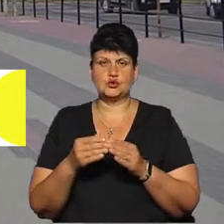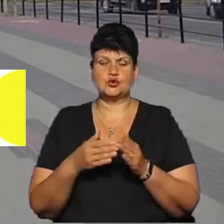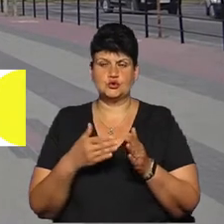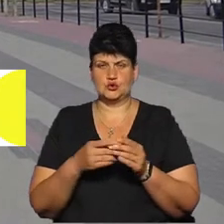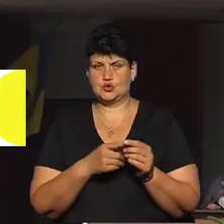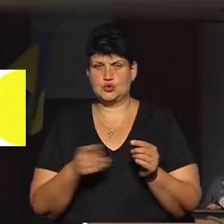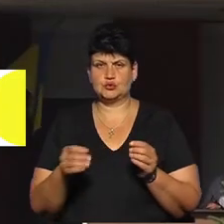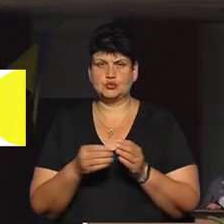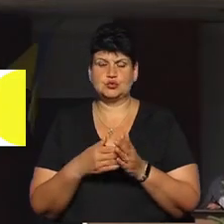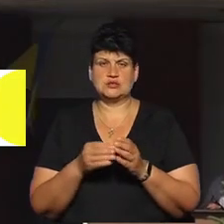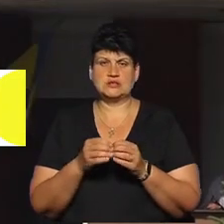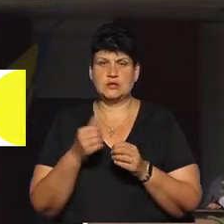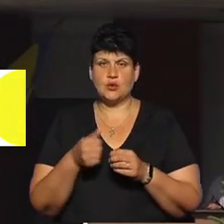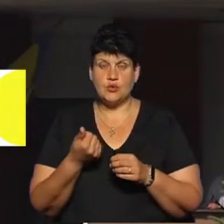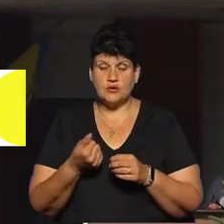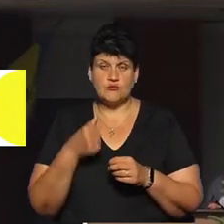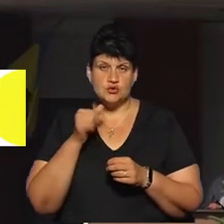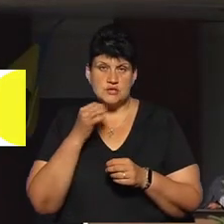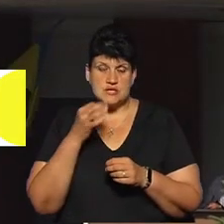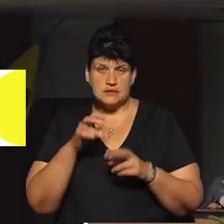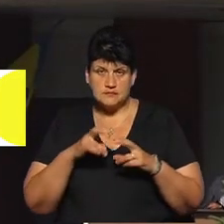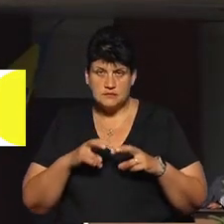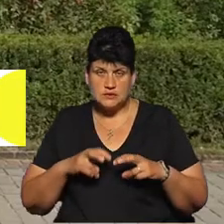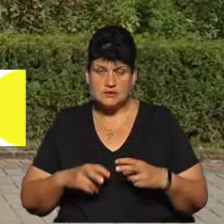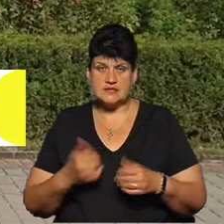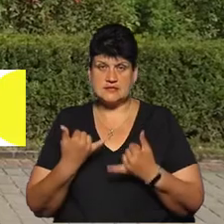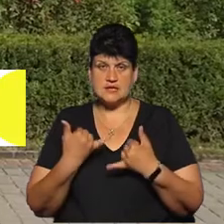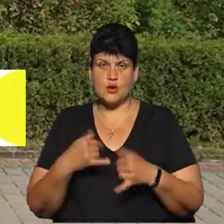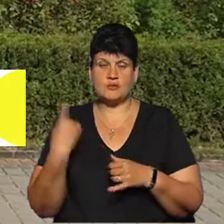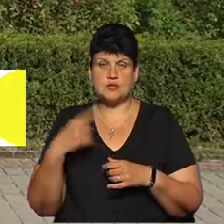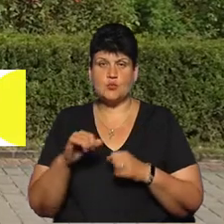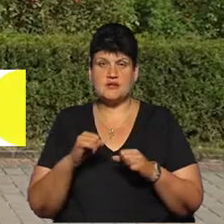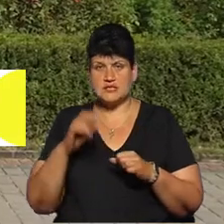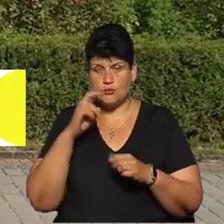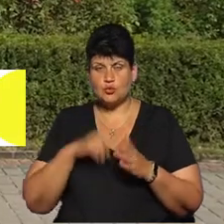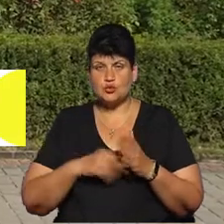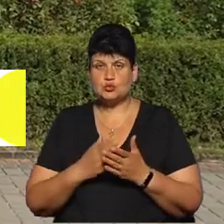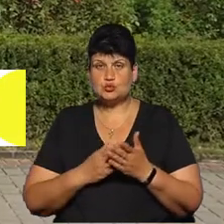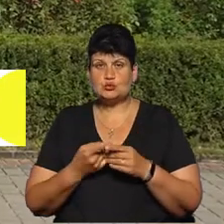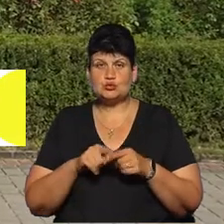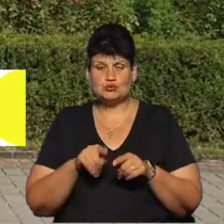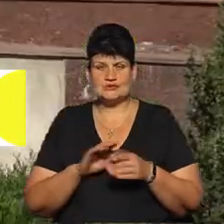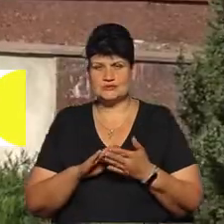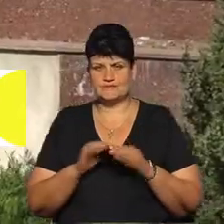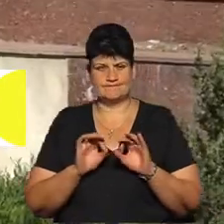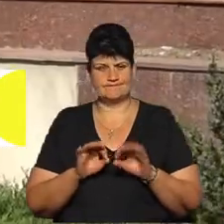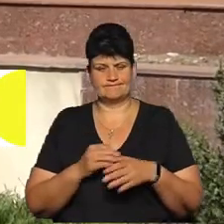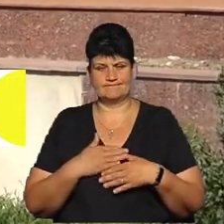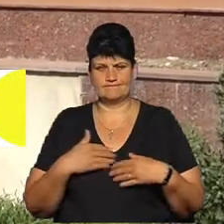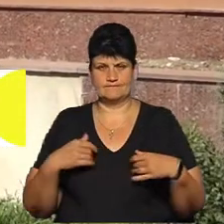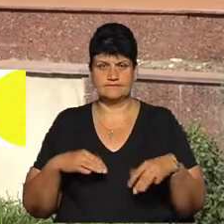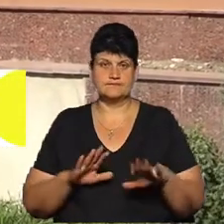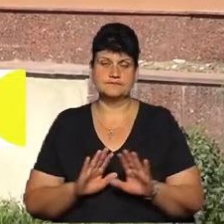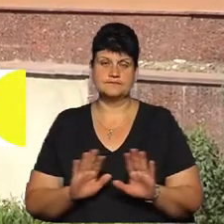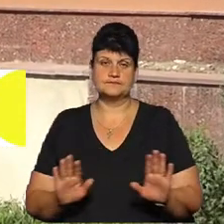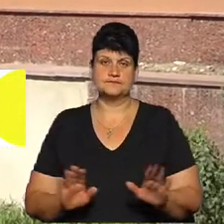стало відомо вчора. Поки ведеться розслідування, обласне управління Державної податкової служби цю ситуацію не коментуватиме, розповіла речниця Наталя